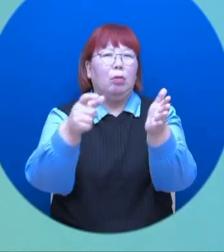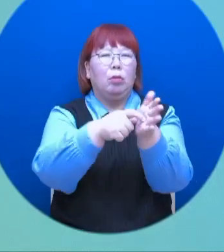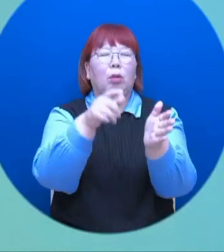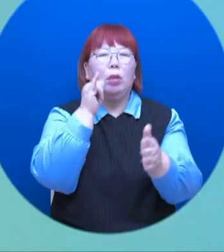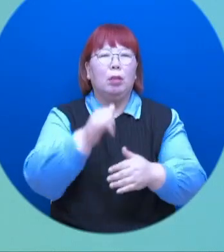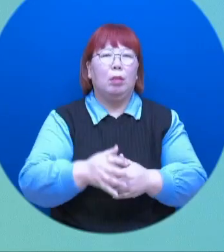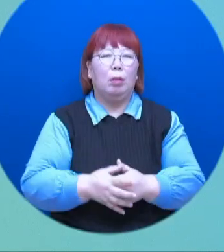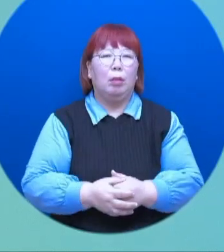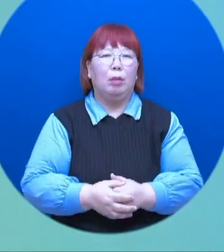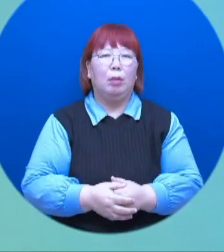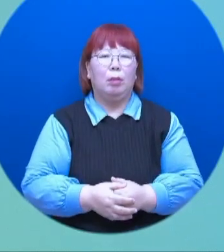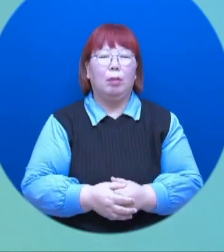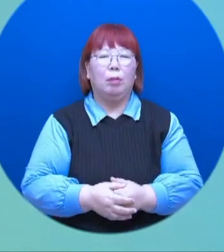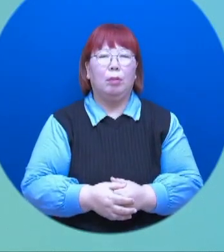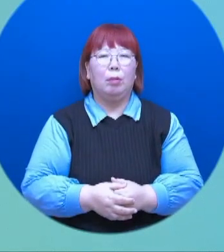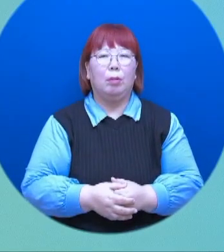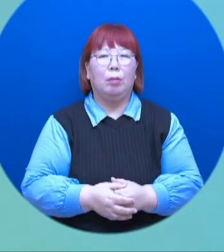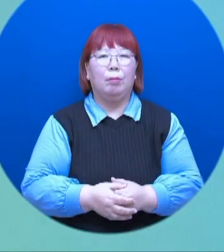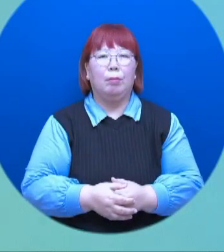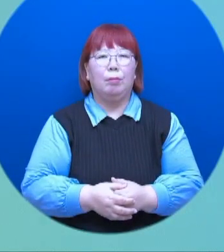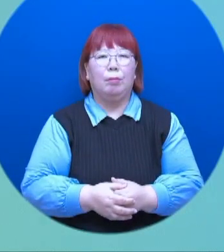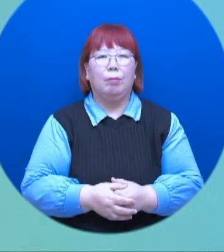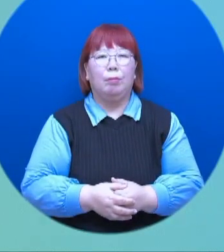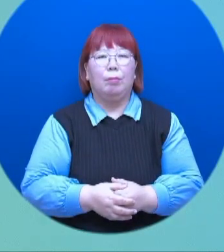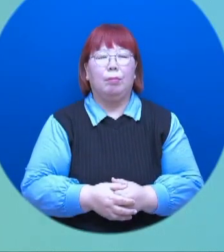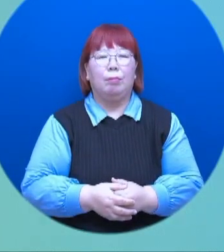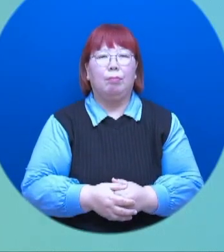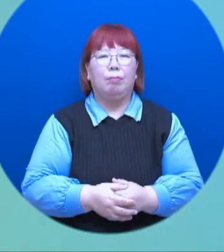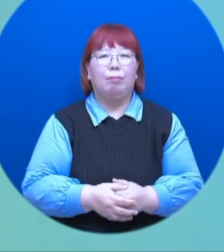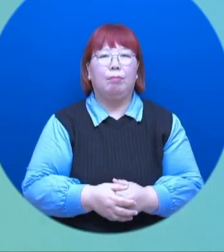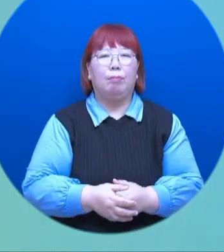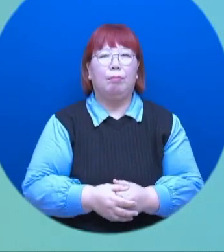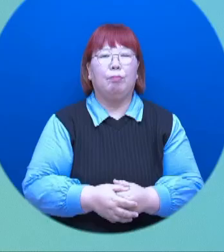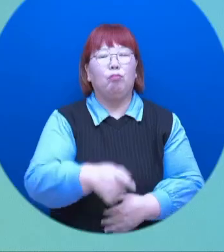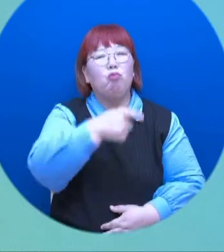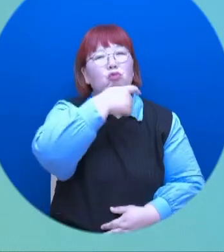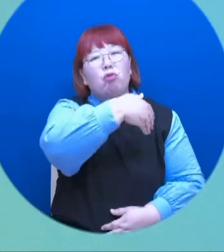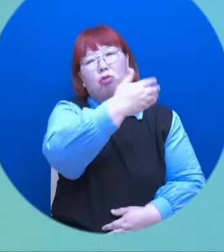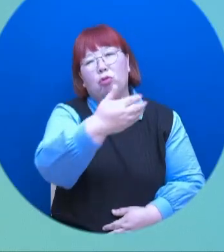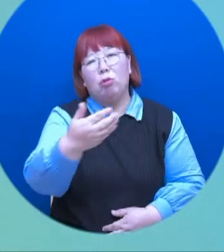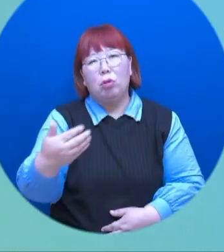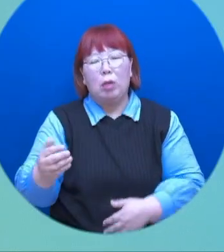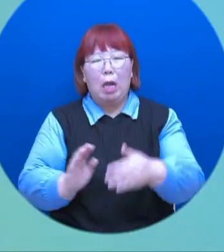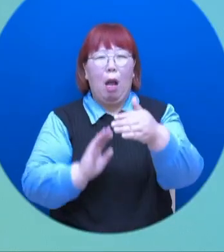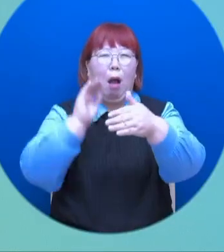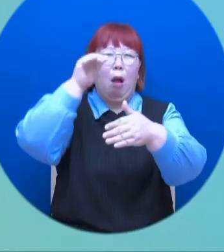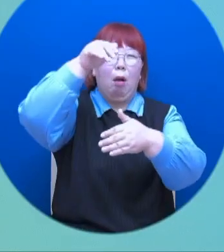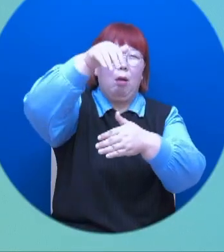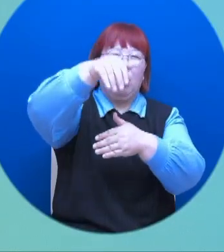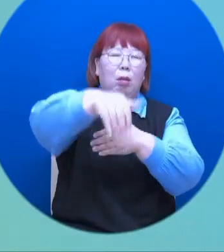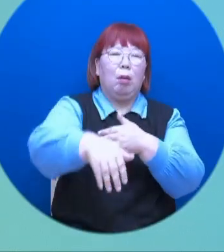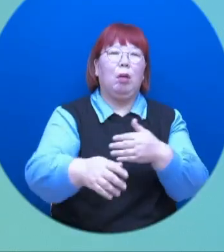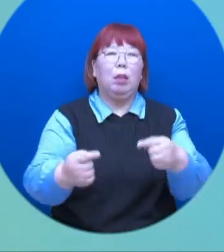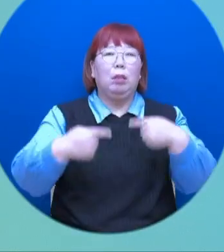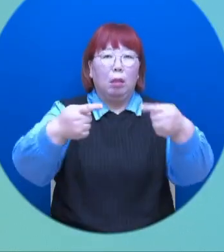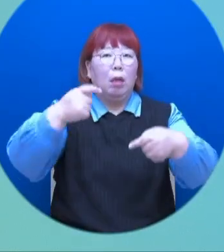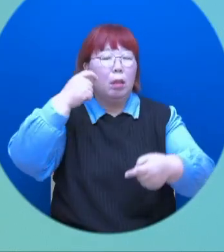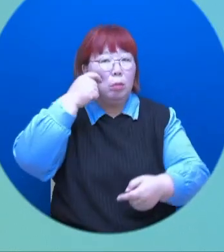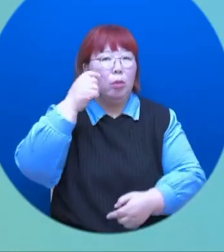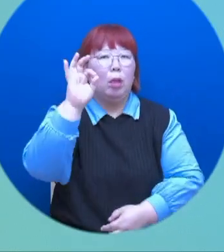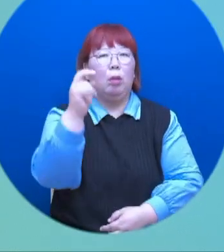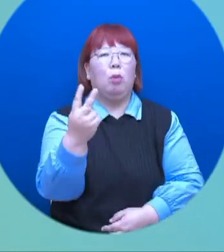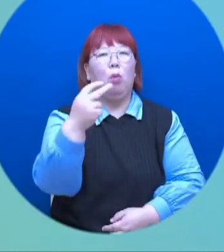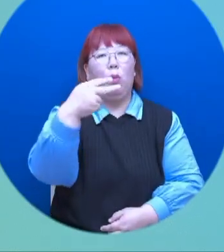않습니까? 보십시오. 강이 범람하여 들어갈 수 없는 그 요단강 물에